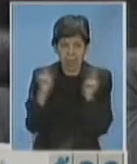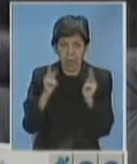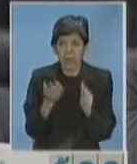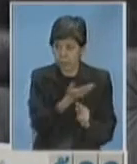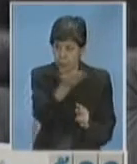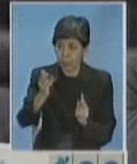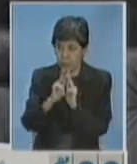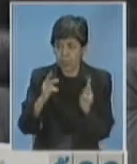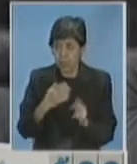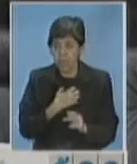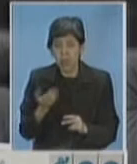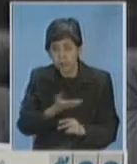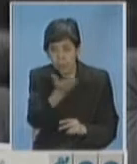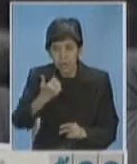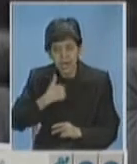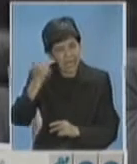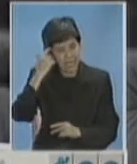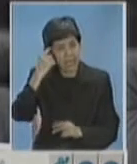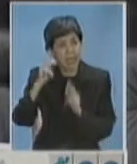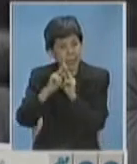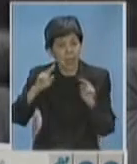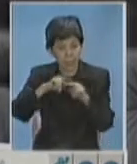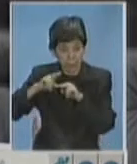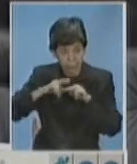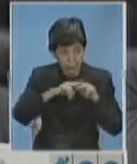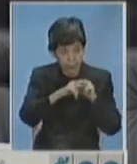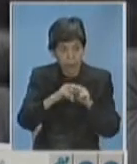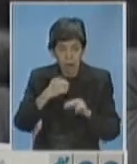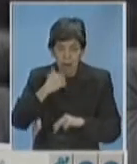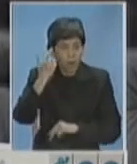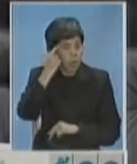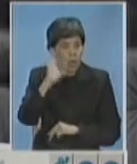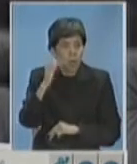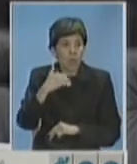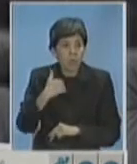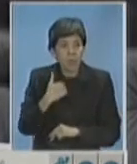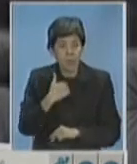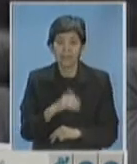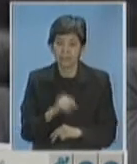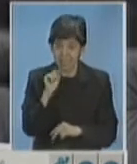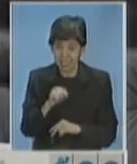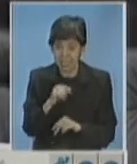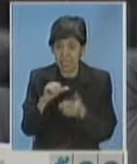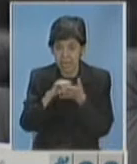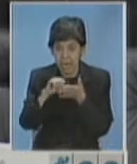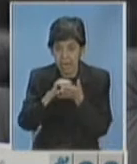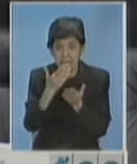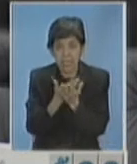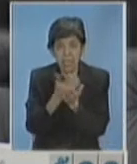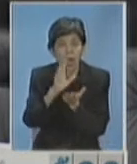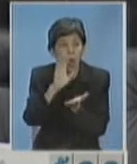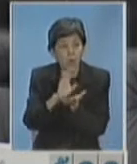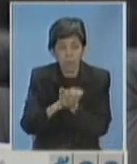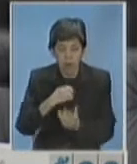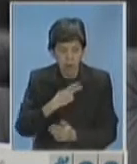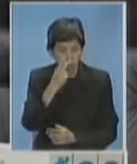มาชิกทุกท่านหลายท่านดิฉันคิดว่ากรรมาธิการที่นั่งอยู่บนที่นี้ยังไม่เคยทราบด้วยซ้ำเพราะนี่คือการแปรยติงบประมาณที่ดิฉันไม่เ